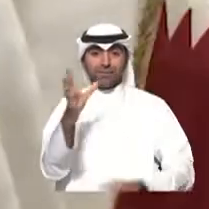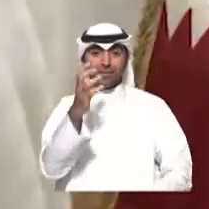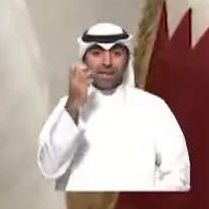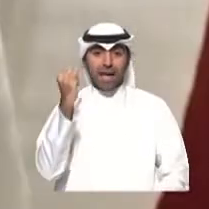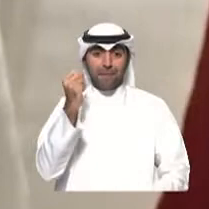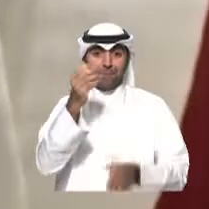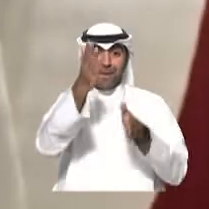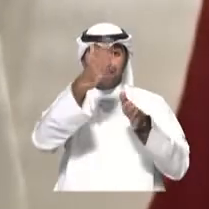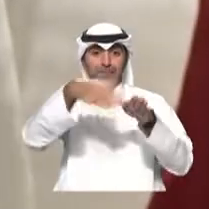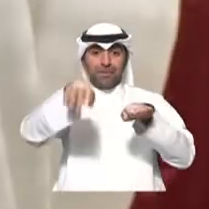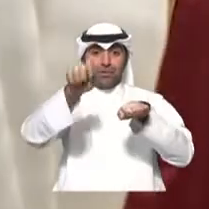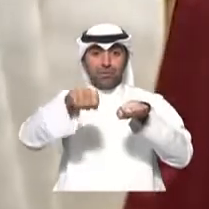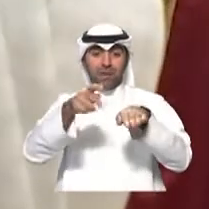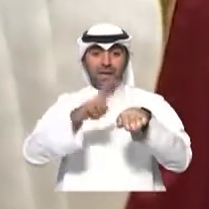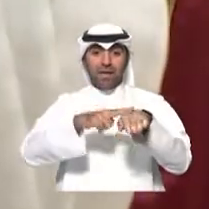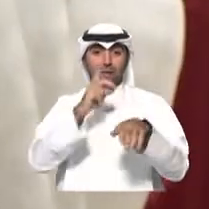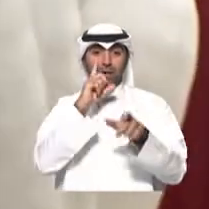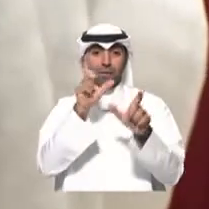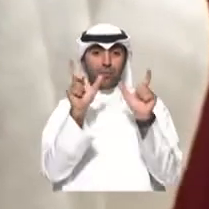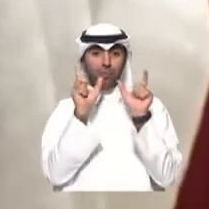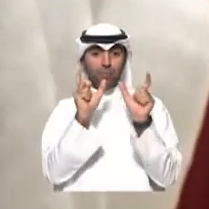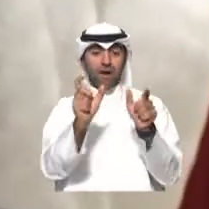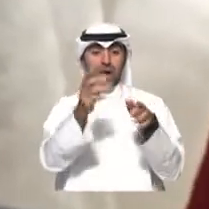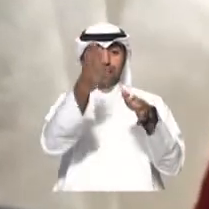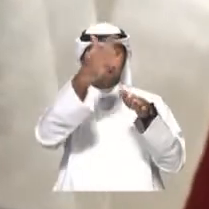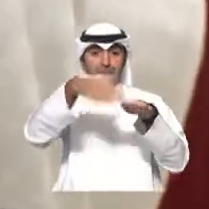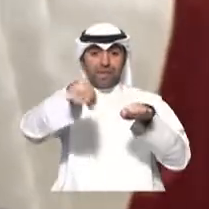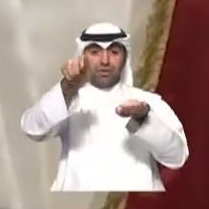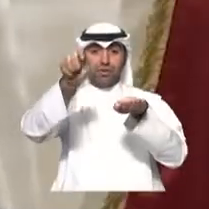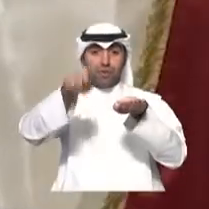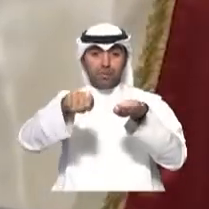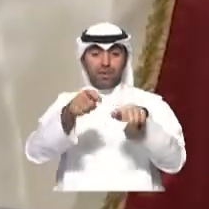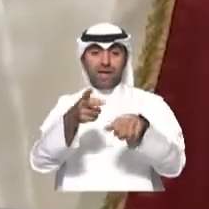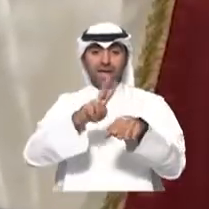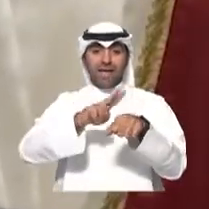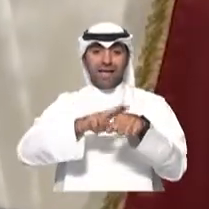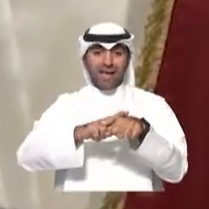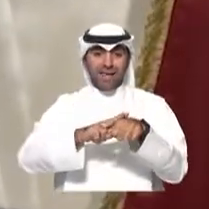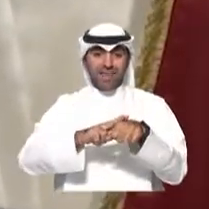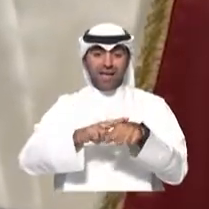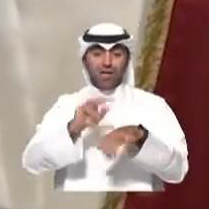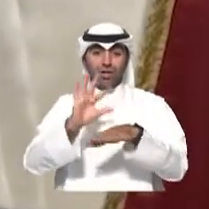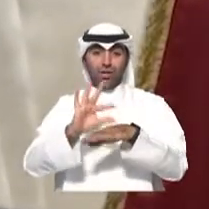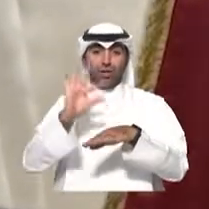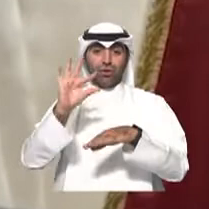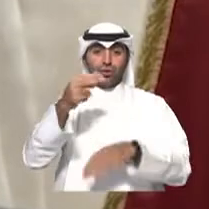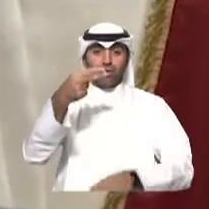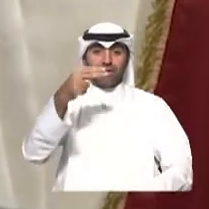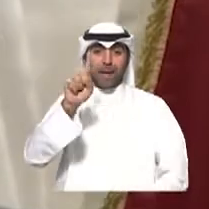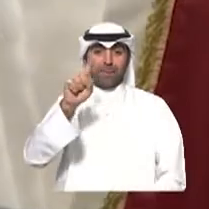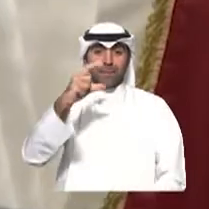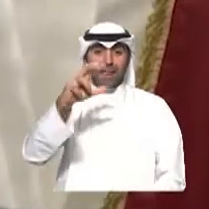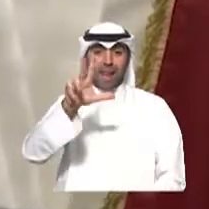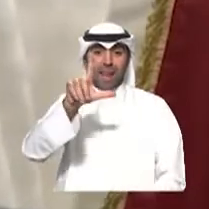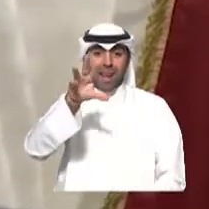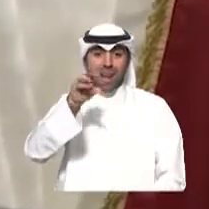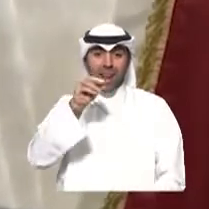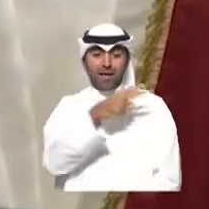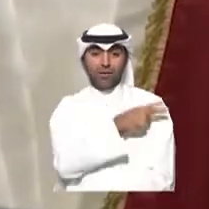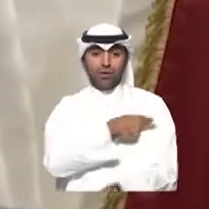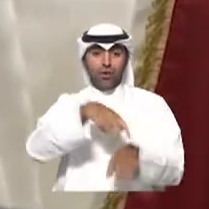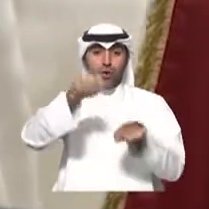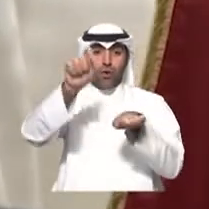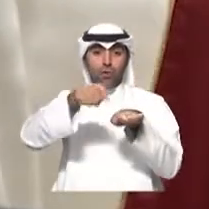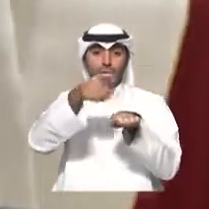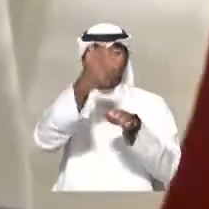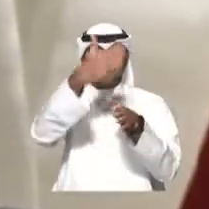المجلس أسامة الشاهين والنواب الدكتور عبدالله الطريجي وناصر الدوسري ومبارك العجمي وسلمان